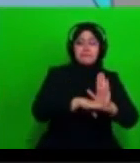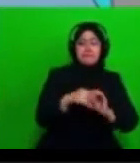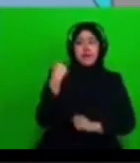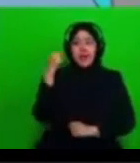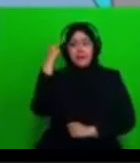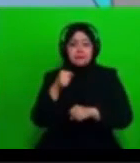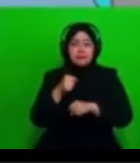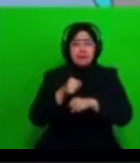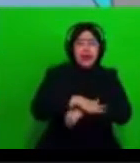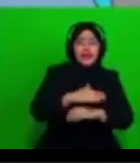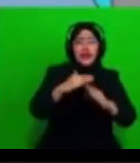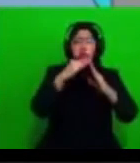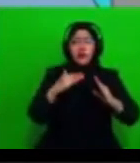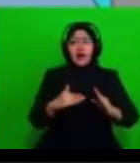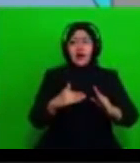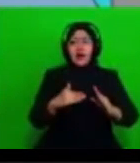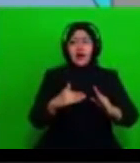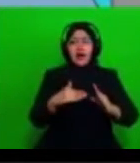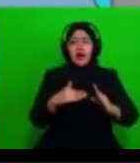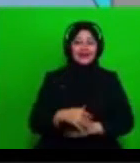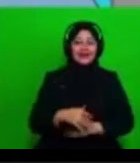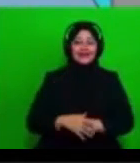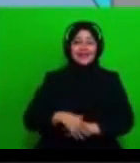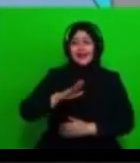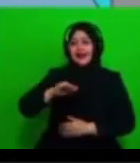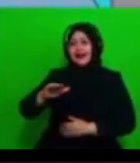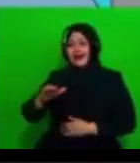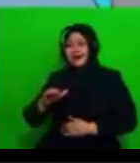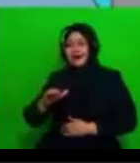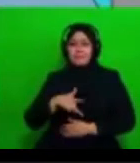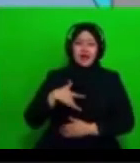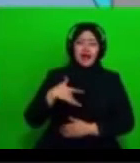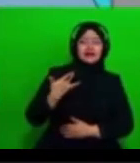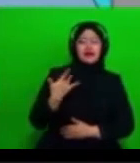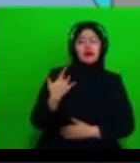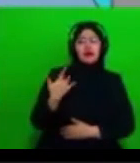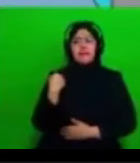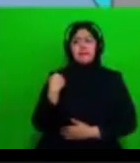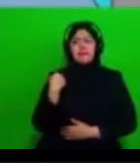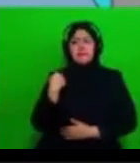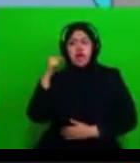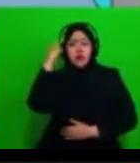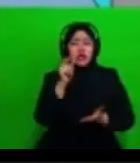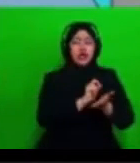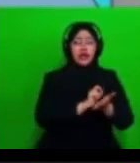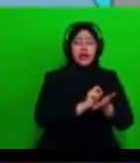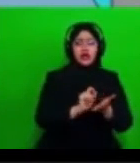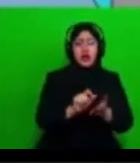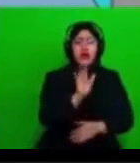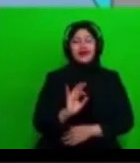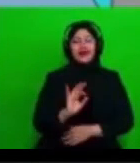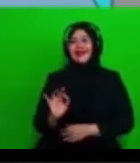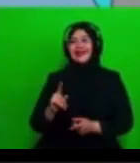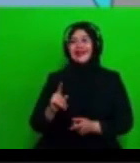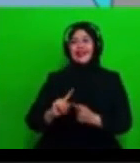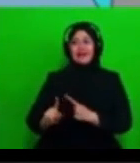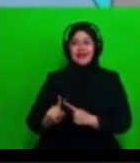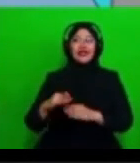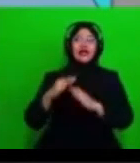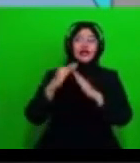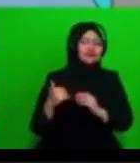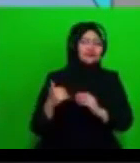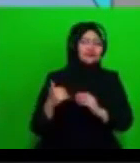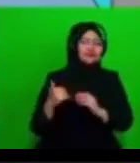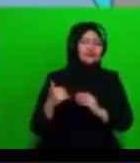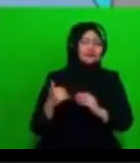rumah. Nah, sehingga nanti anak akan memperoleh pengalaman merdeka belajar tidak hanya di satuan pendidikan, tapi juga di rumah. Dan